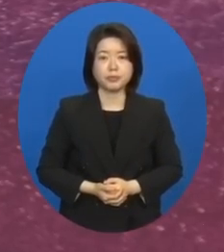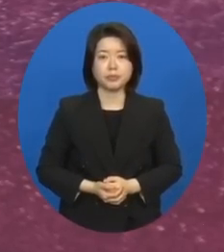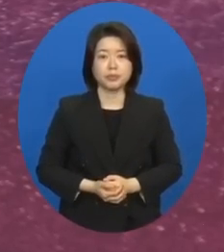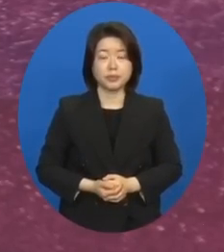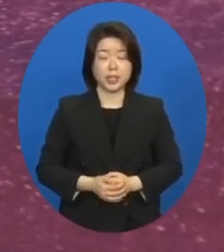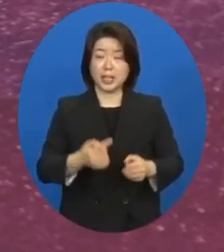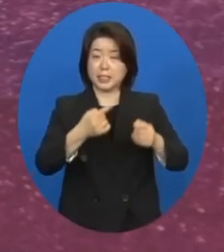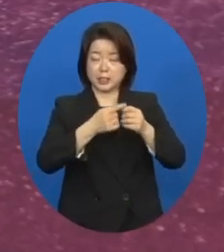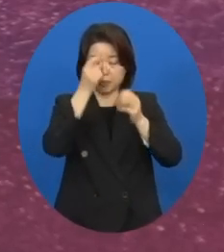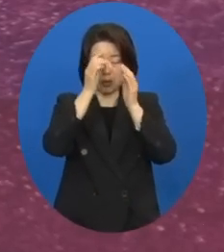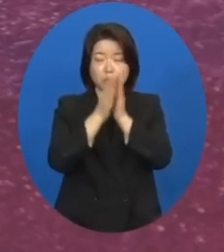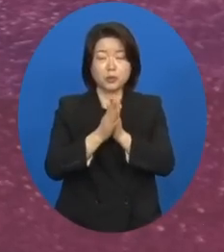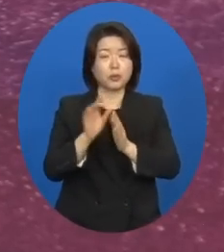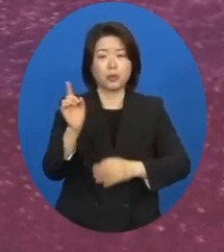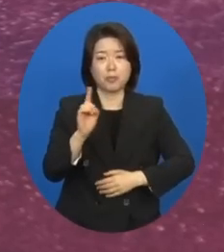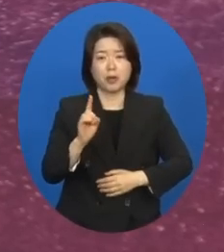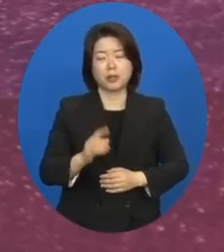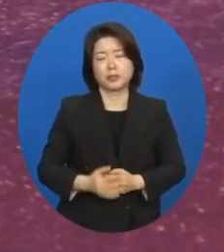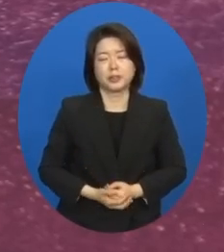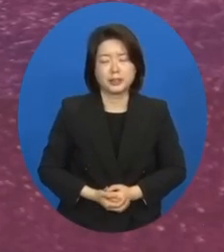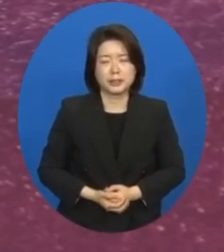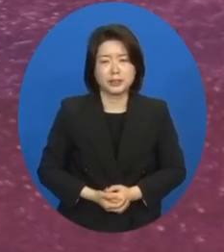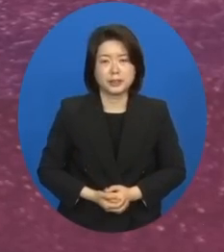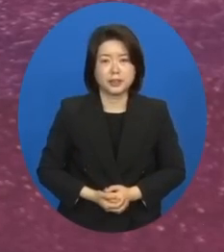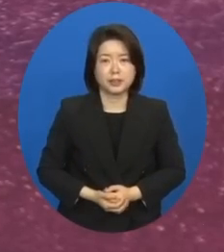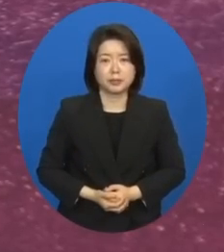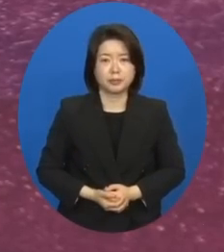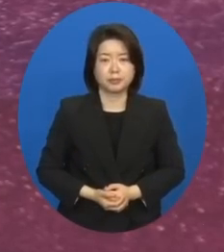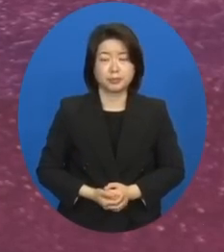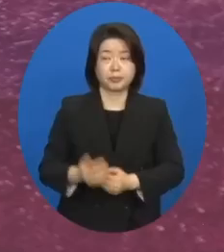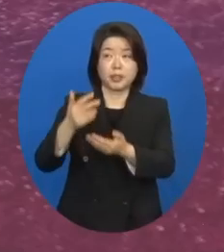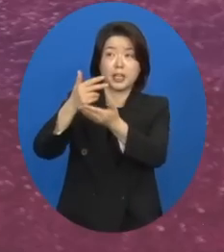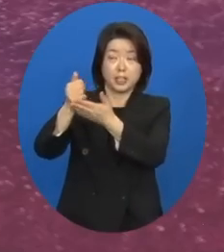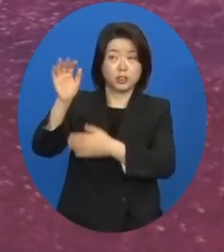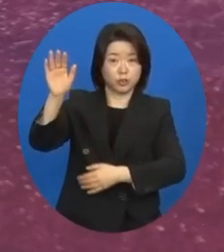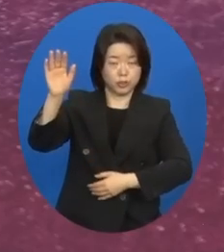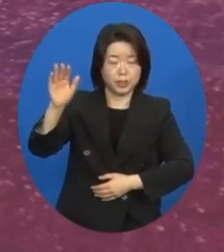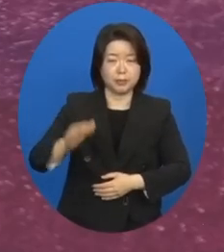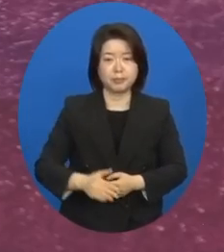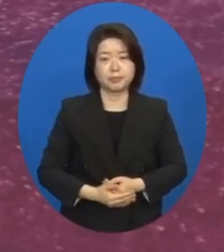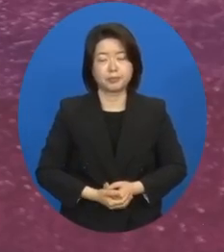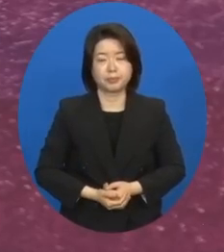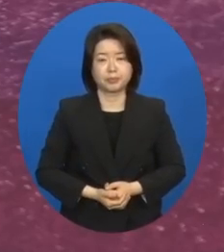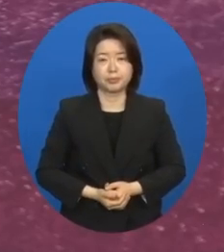첫 번째로 기도할 때는 좀 이렇게 기도했으면 좋겠습니다. 주님,